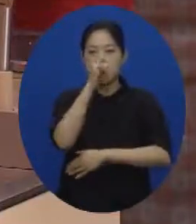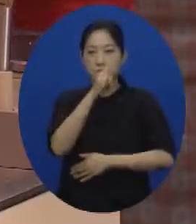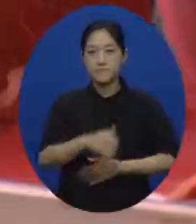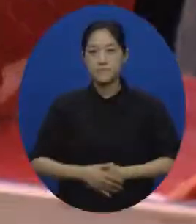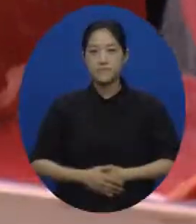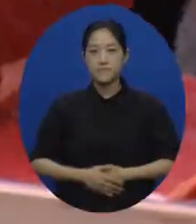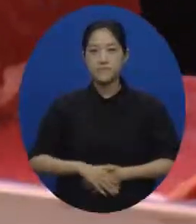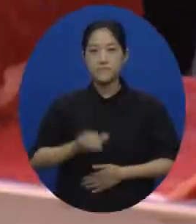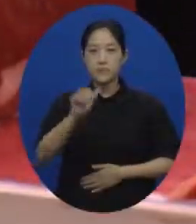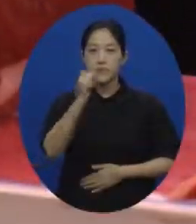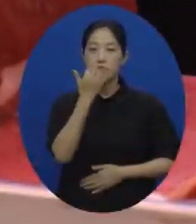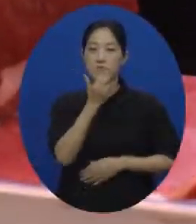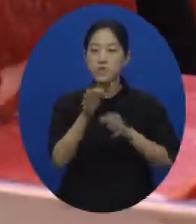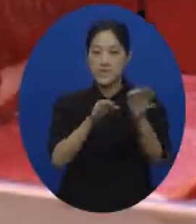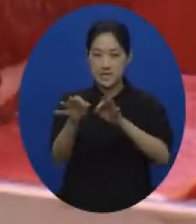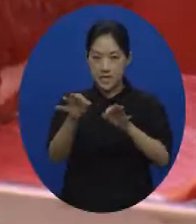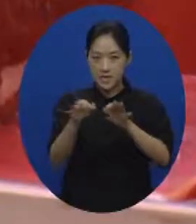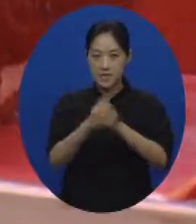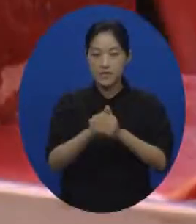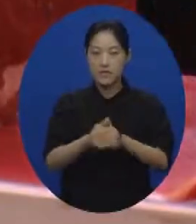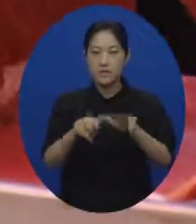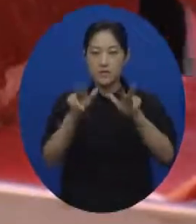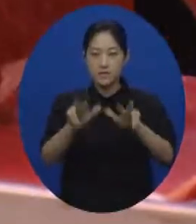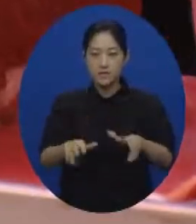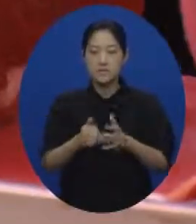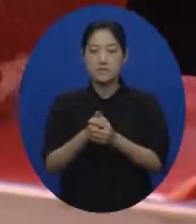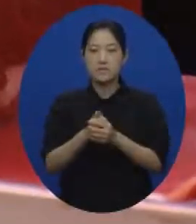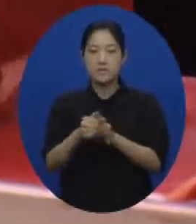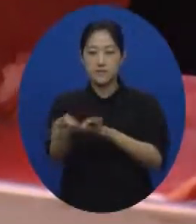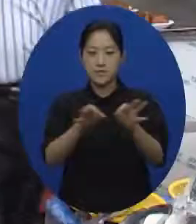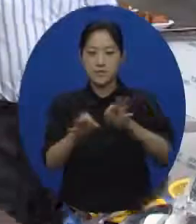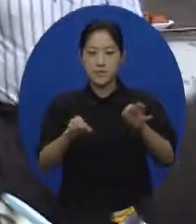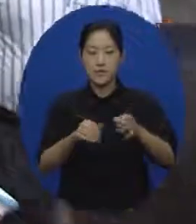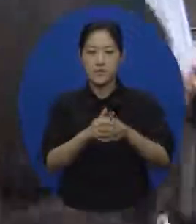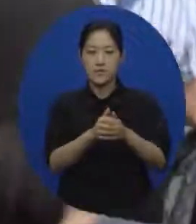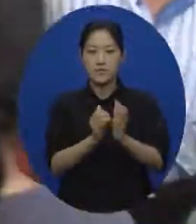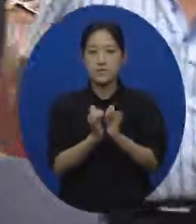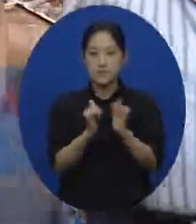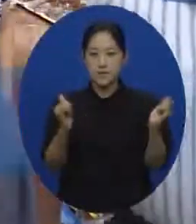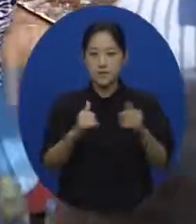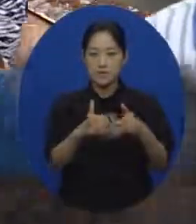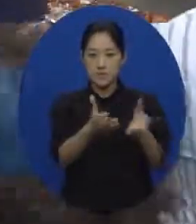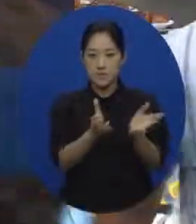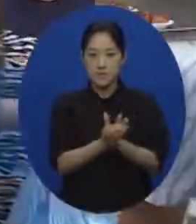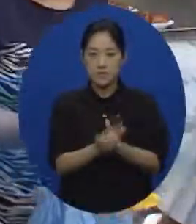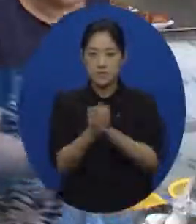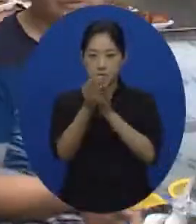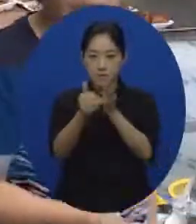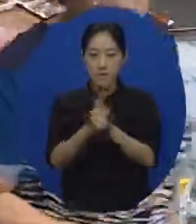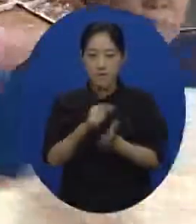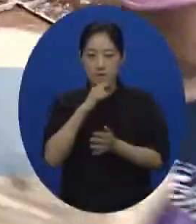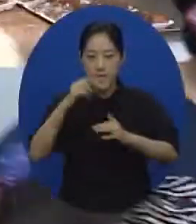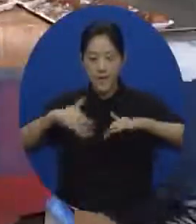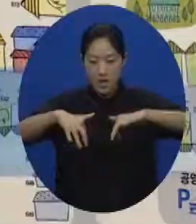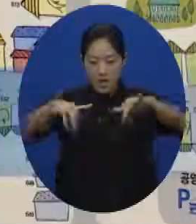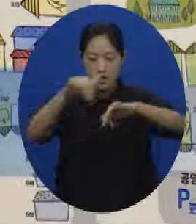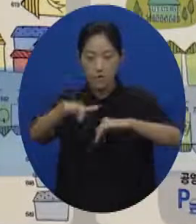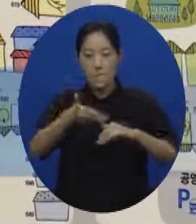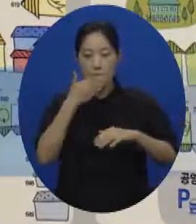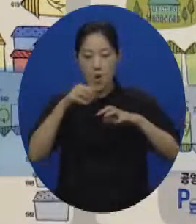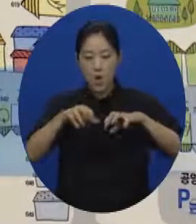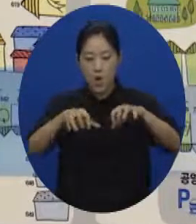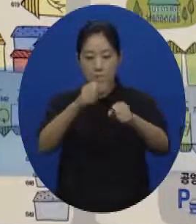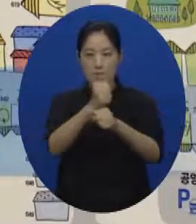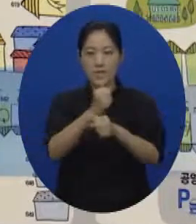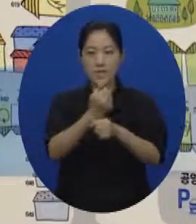예정입니다. 오산 오색시장은 현재 시장 상인의 주관으로 시장 내 빨간거리에 먹거리